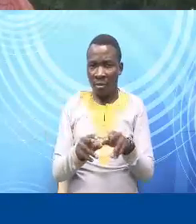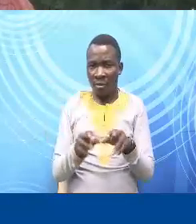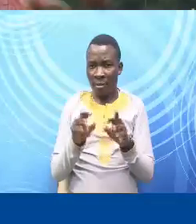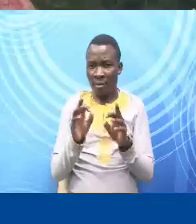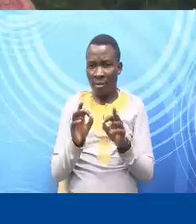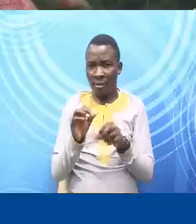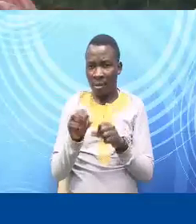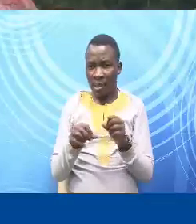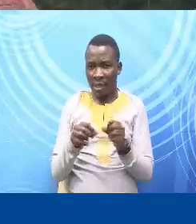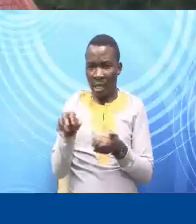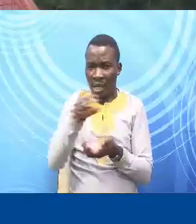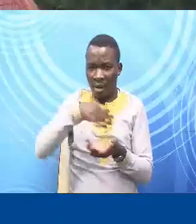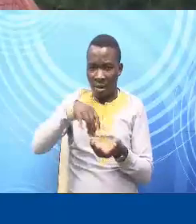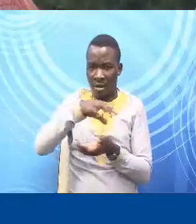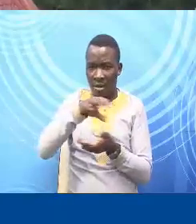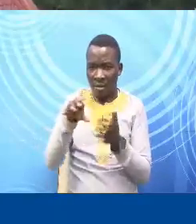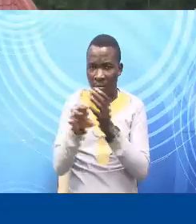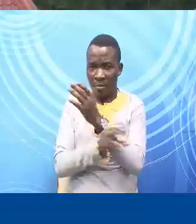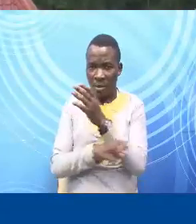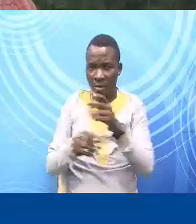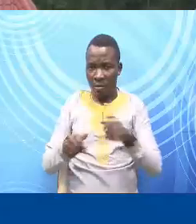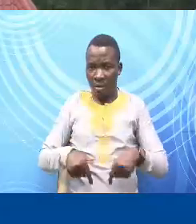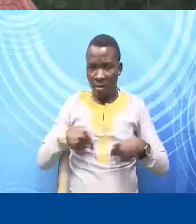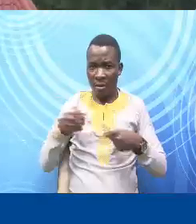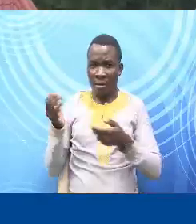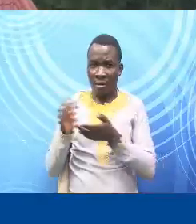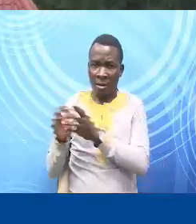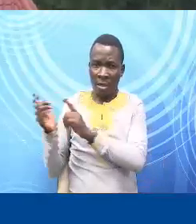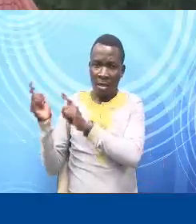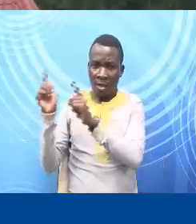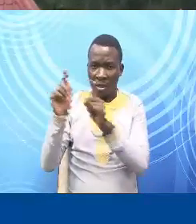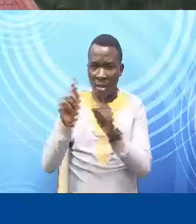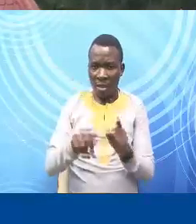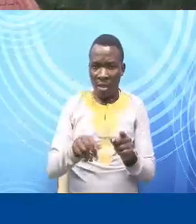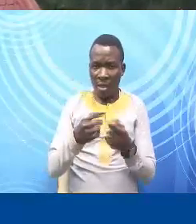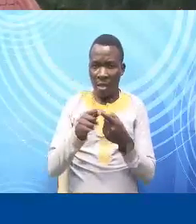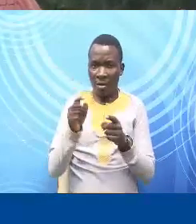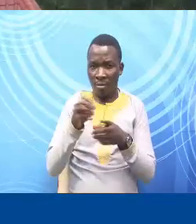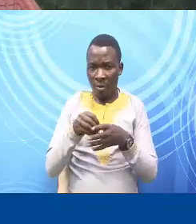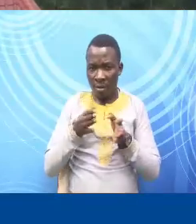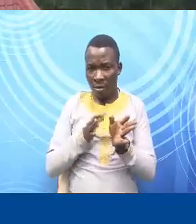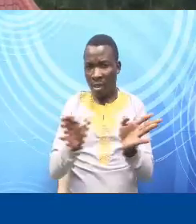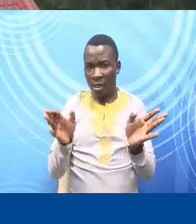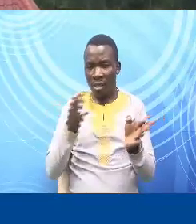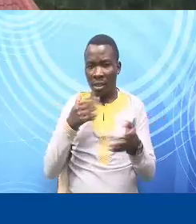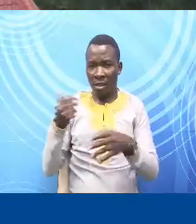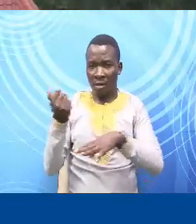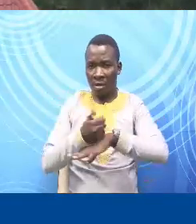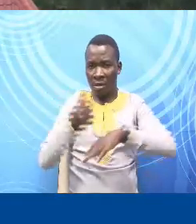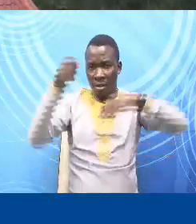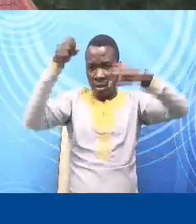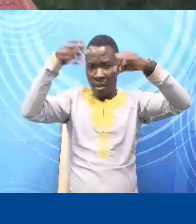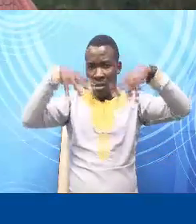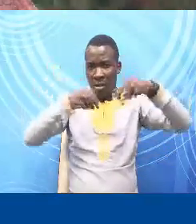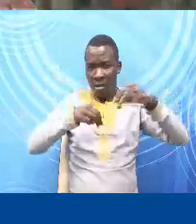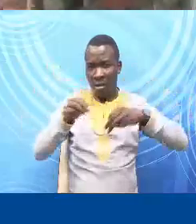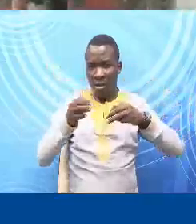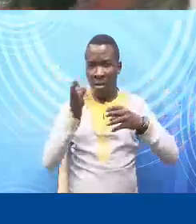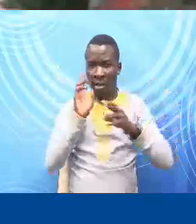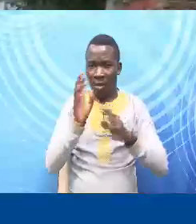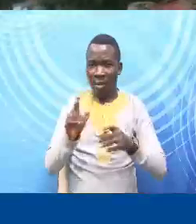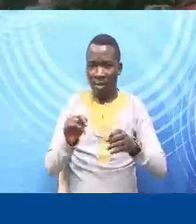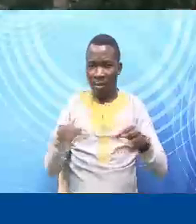bitanye n'imvururu mu bihugu nabagamo gye mba ngarutse ariko muri rusange nibwo nshaka kuyishyira ku isoko kugera ndebe niba ari cyamarira